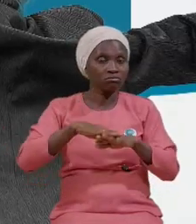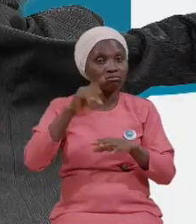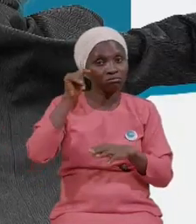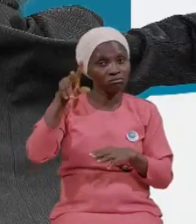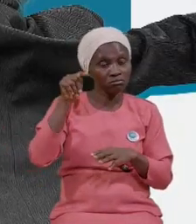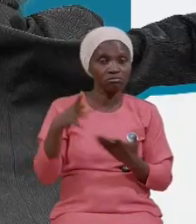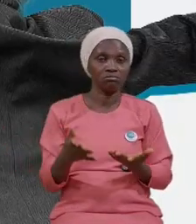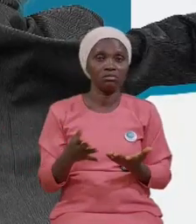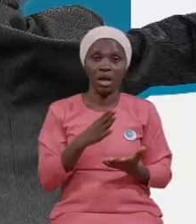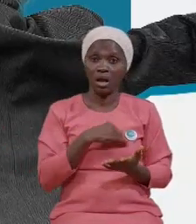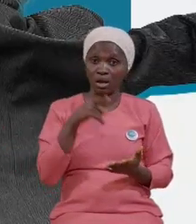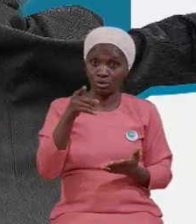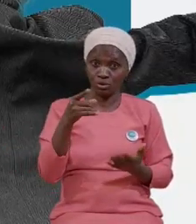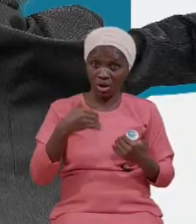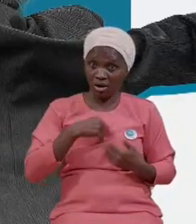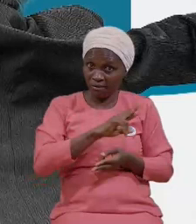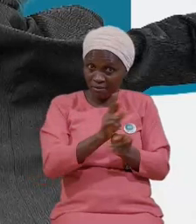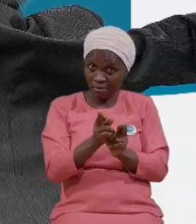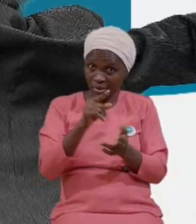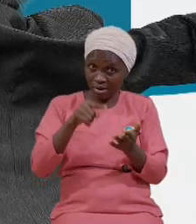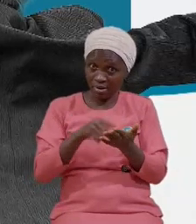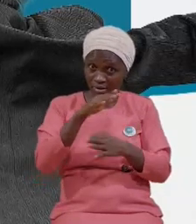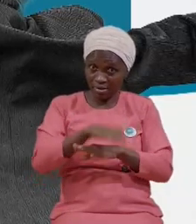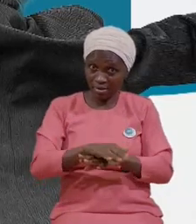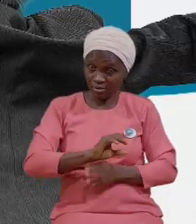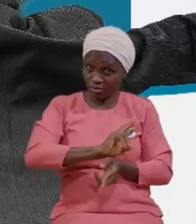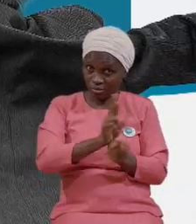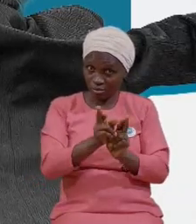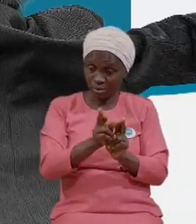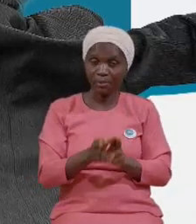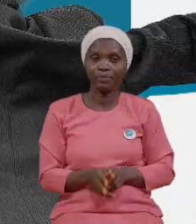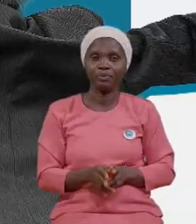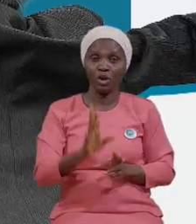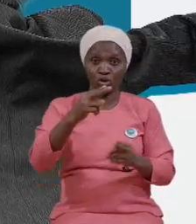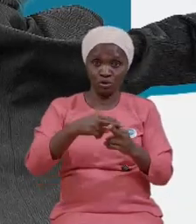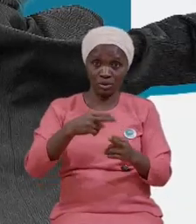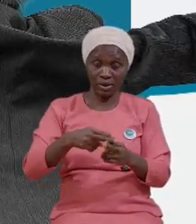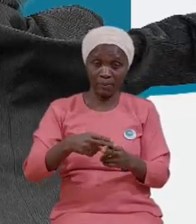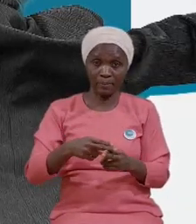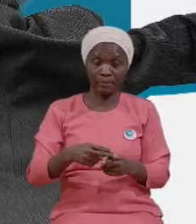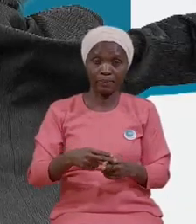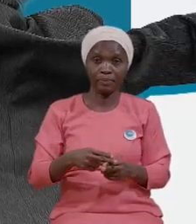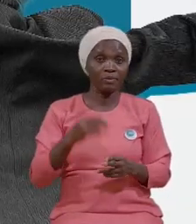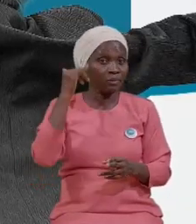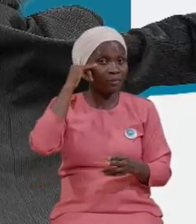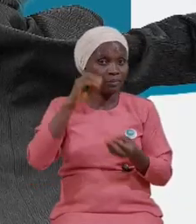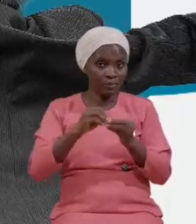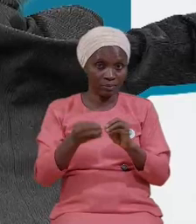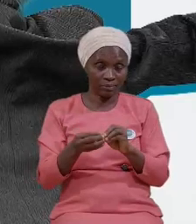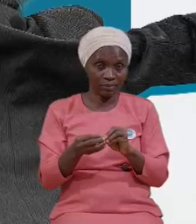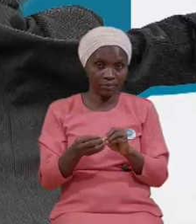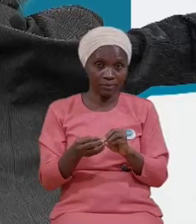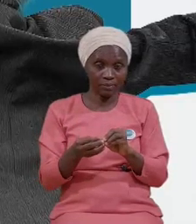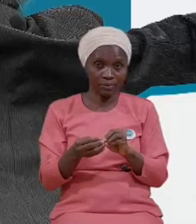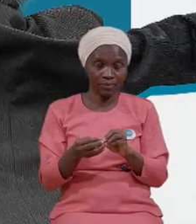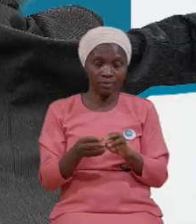vie à Christ, il y a certainement des numéros qui vous ont été communiqués que vous pouvez contacter. pour qu'on